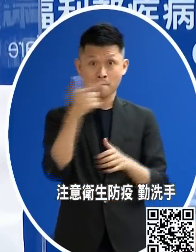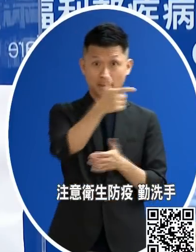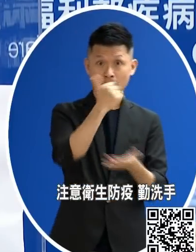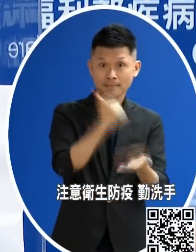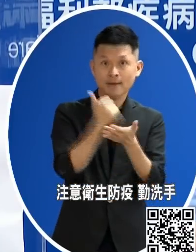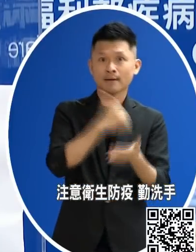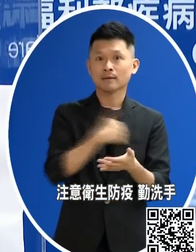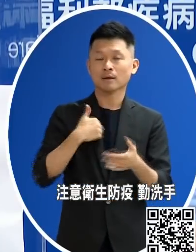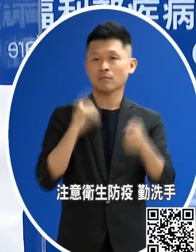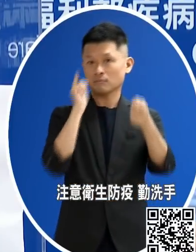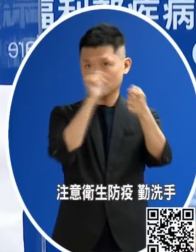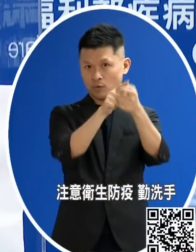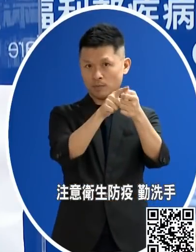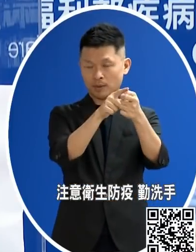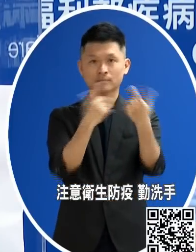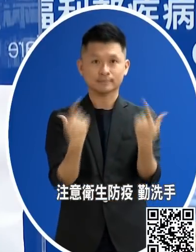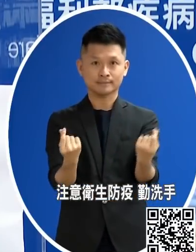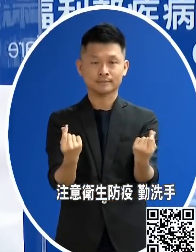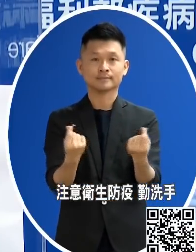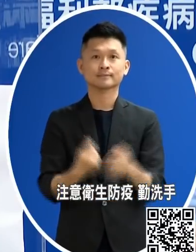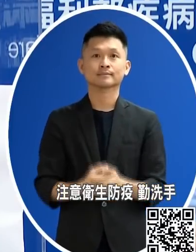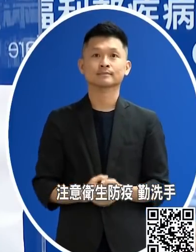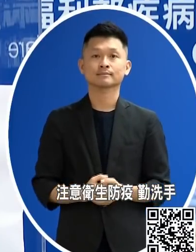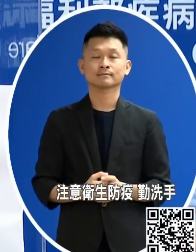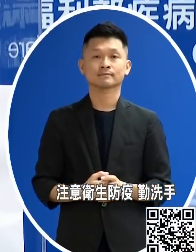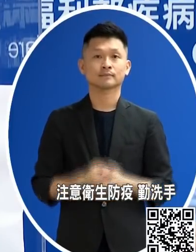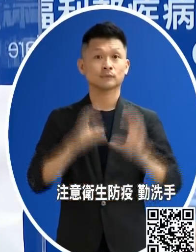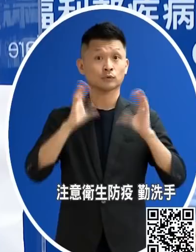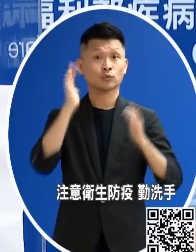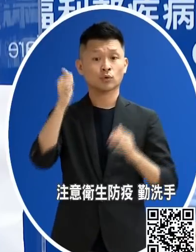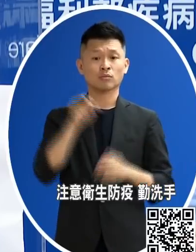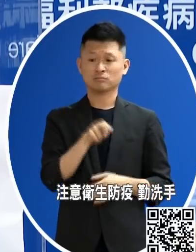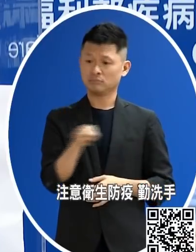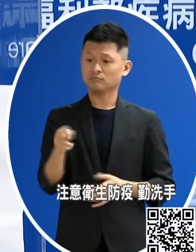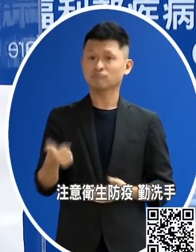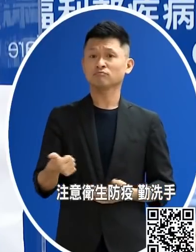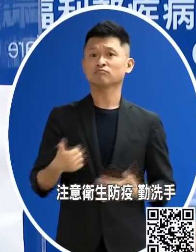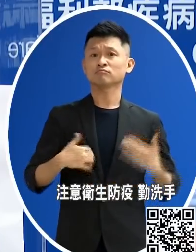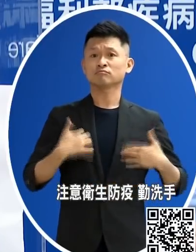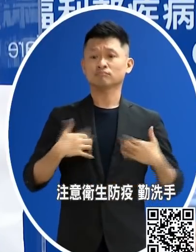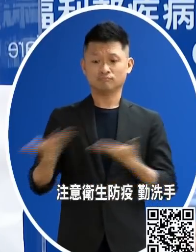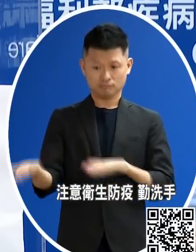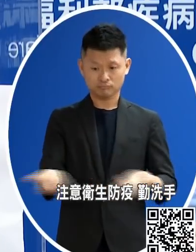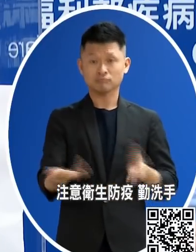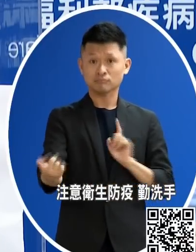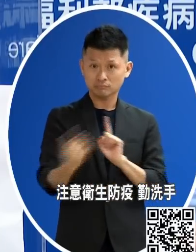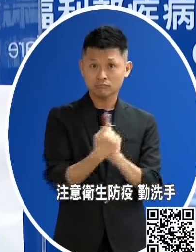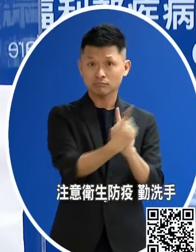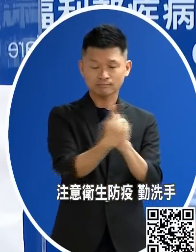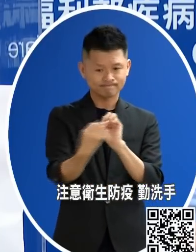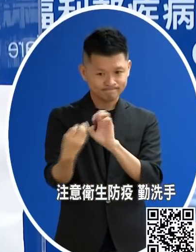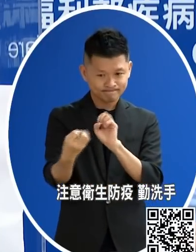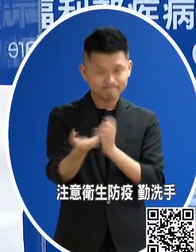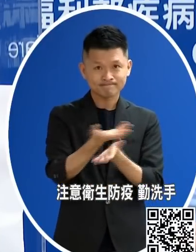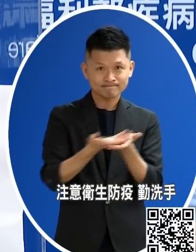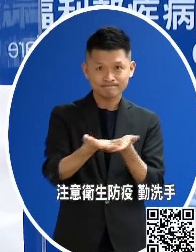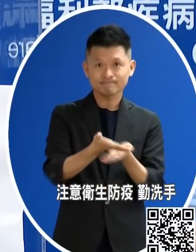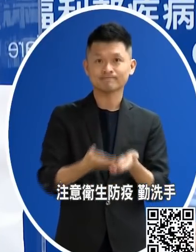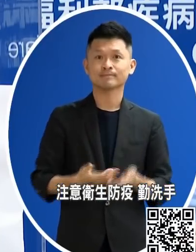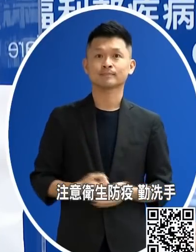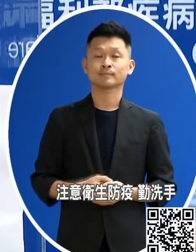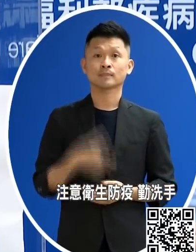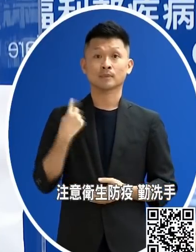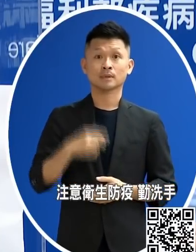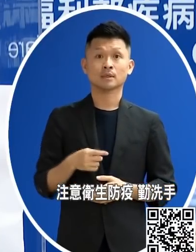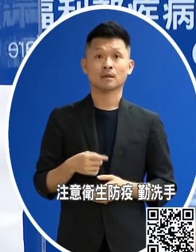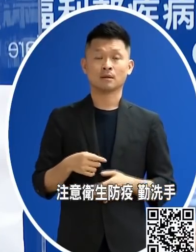个指导原则，所以总统也非常乐于安排见面。那我们也会，政府也会发